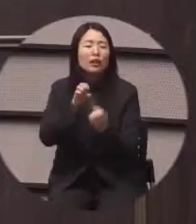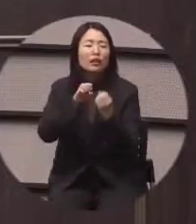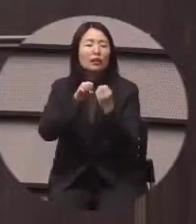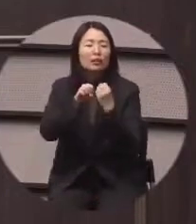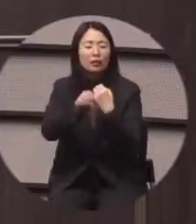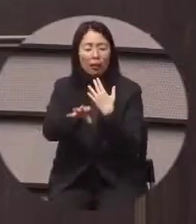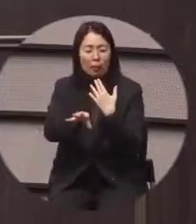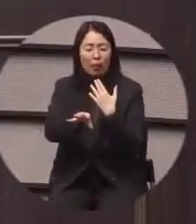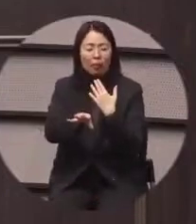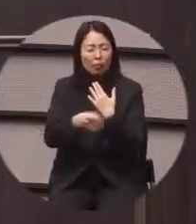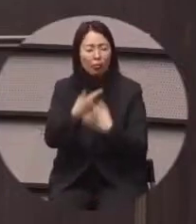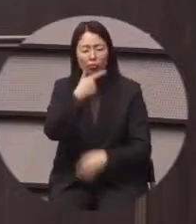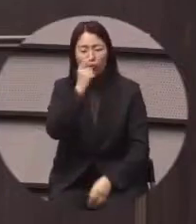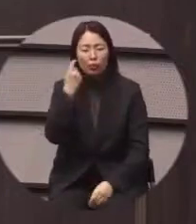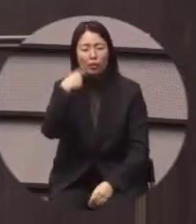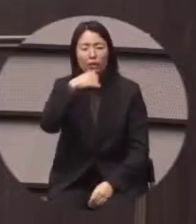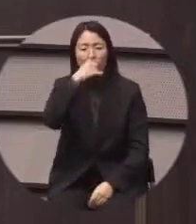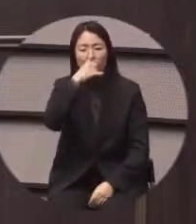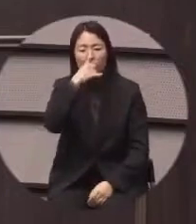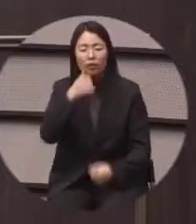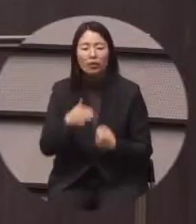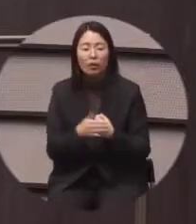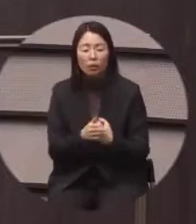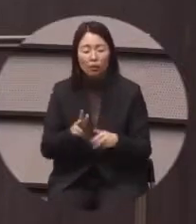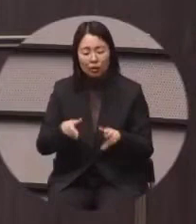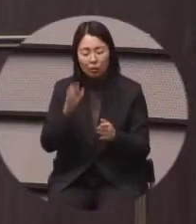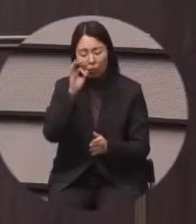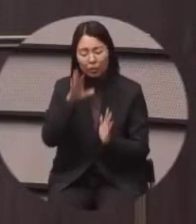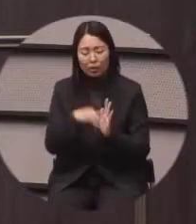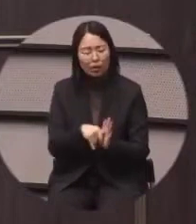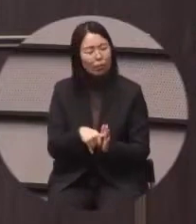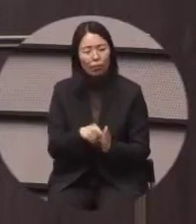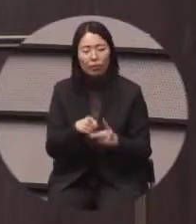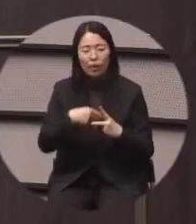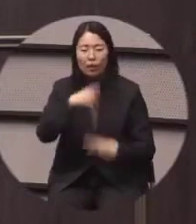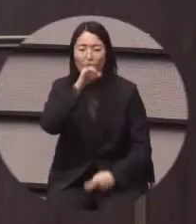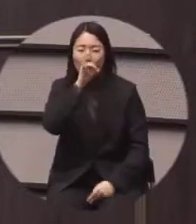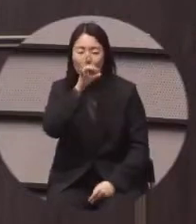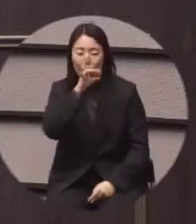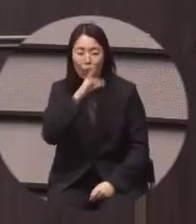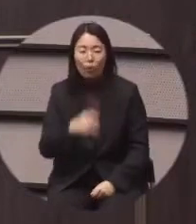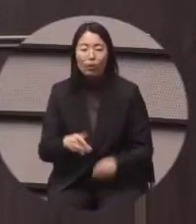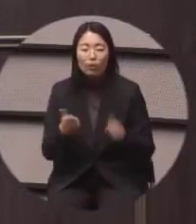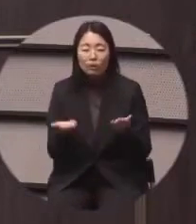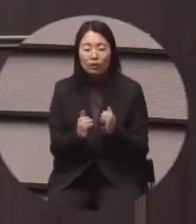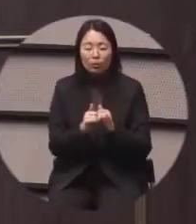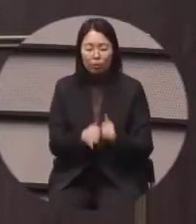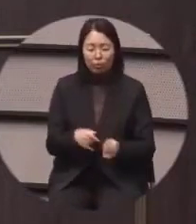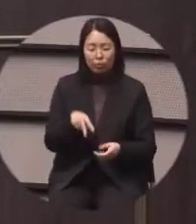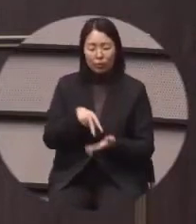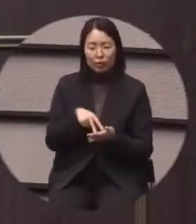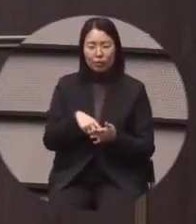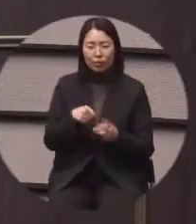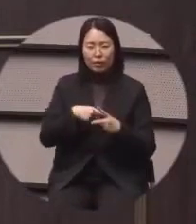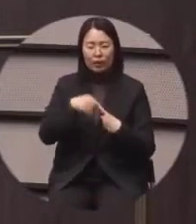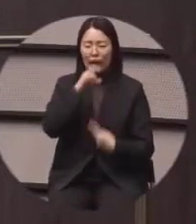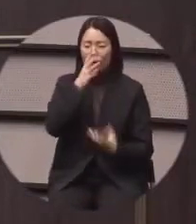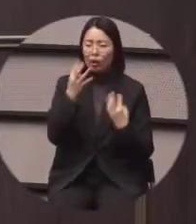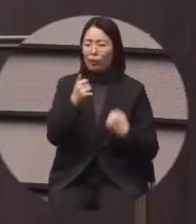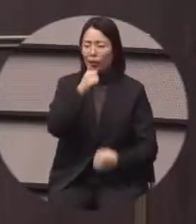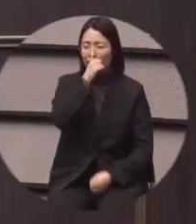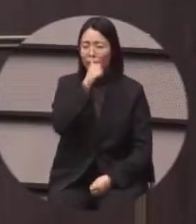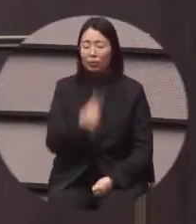미흡한 내용으로 본 의원도 수긍하기 어렵고 현장의 주민들도 이해시키기 어렵습니다.